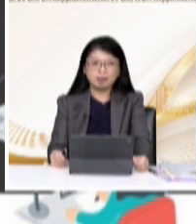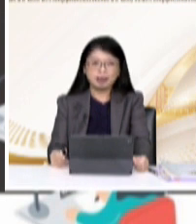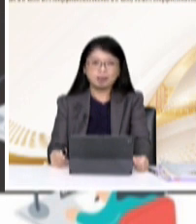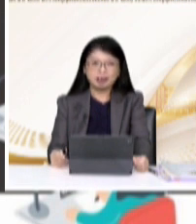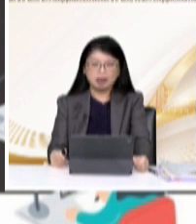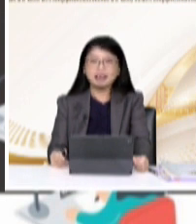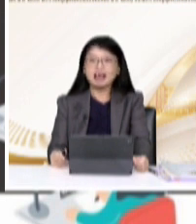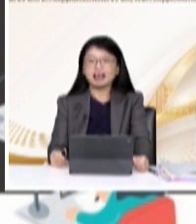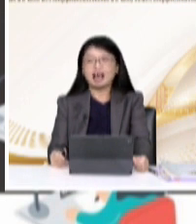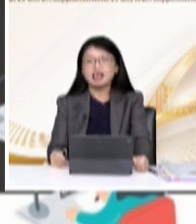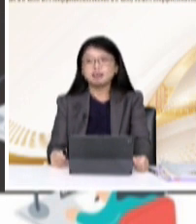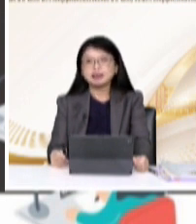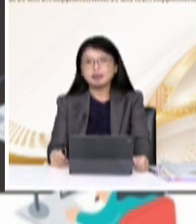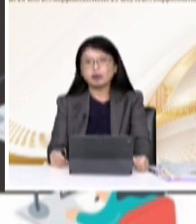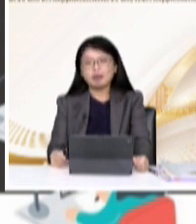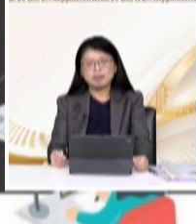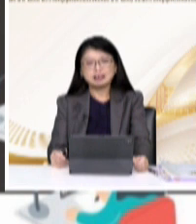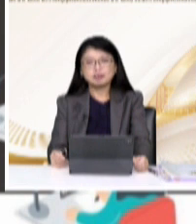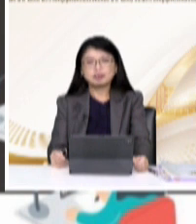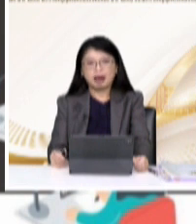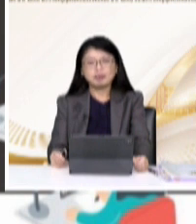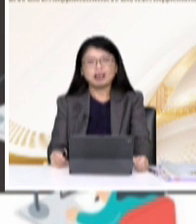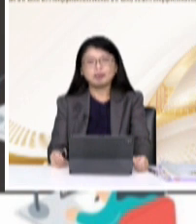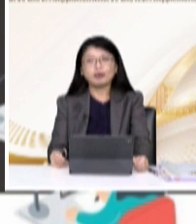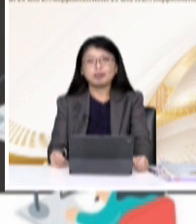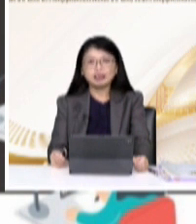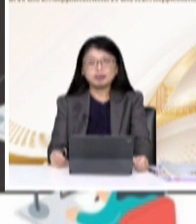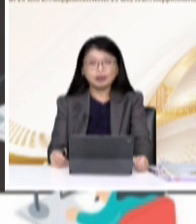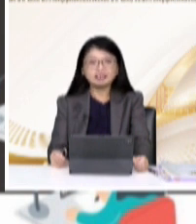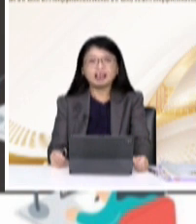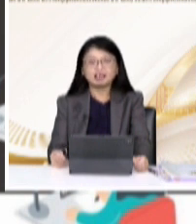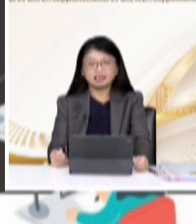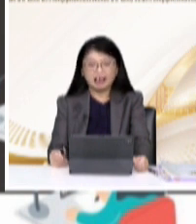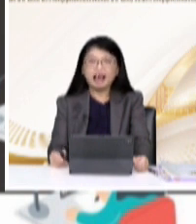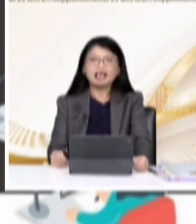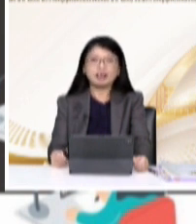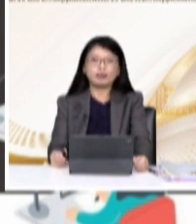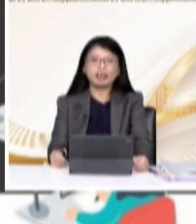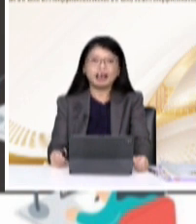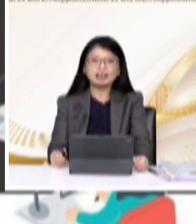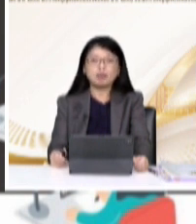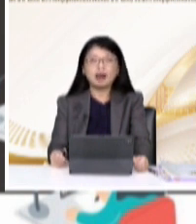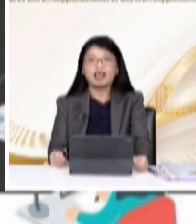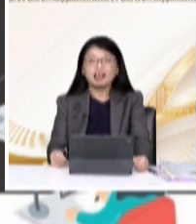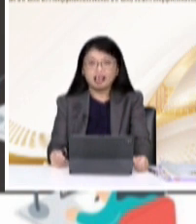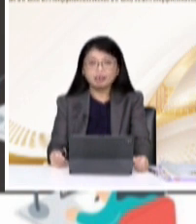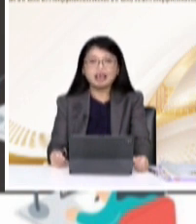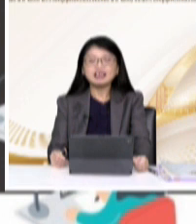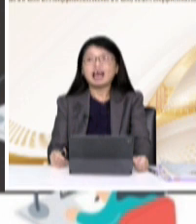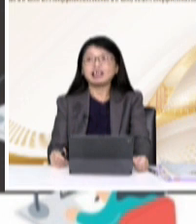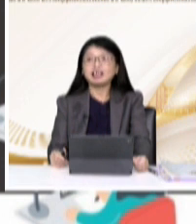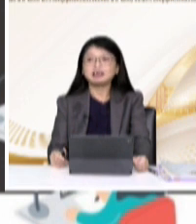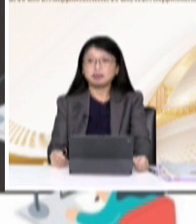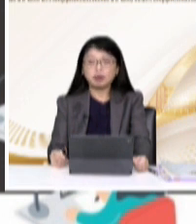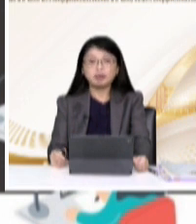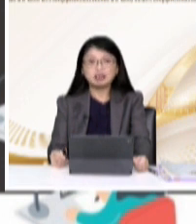ความผิดทางพินัยอะค่ะมันจะมีกฎหมายบางฉบับเนี่ยกำหนดรัฐมนตรีผู้รักษา สาการหลายคนนะคะถามว่าแล้วท่านไ